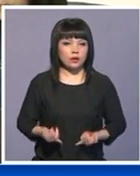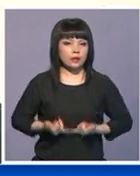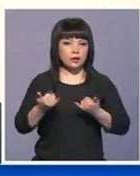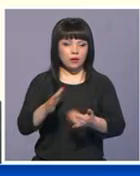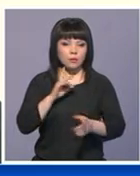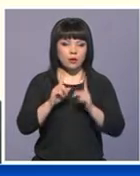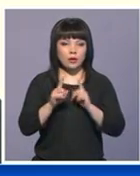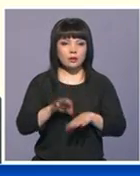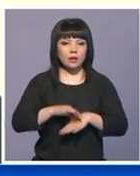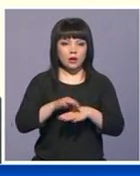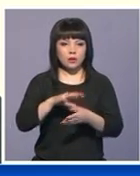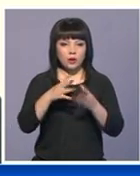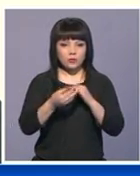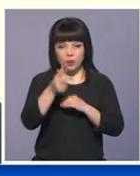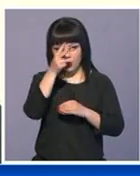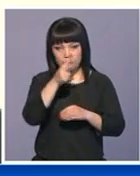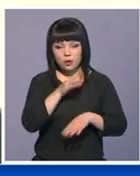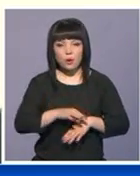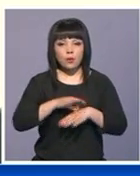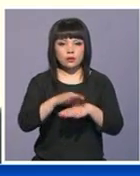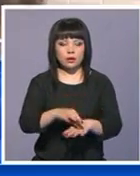отырыста өткен 3 ай қорытындыланды.